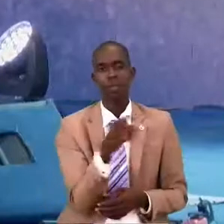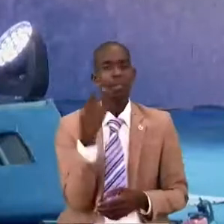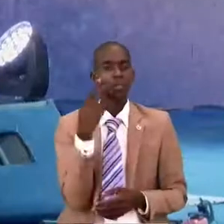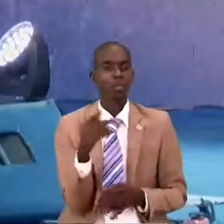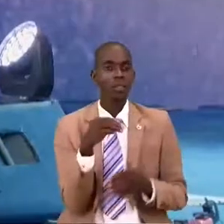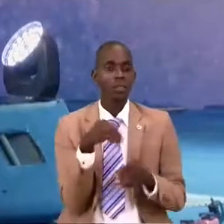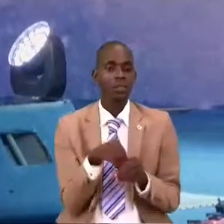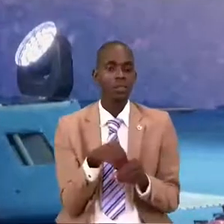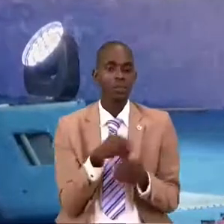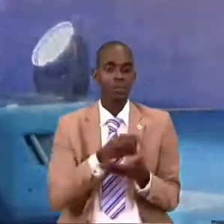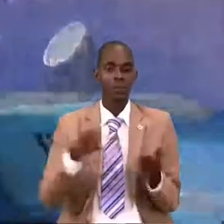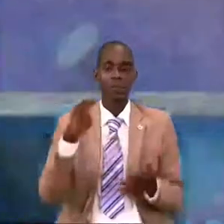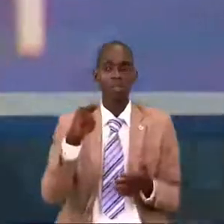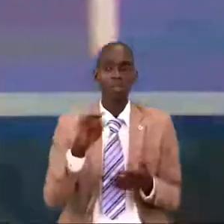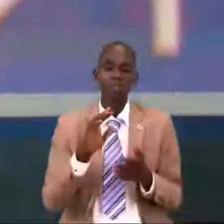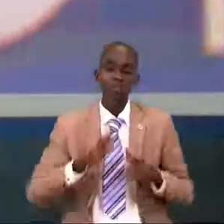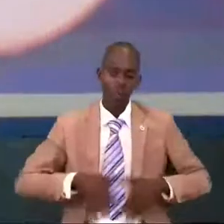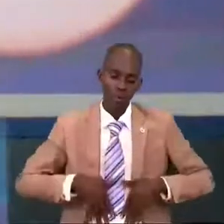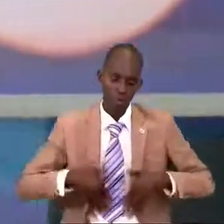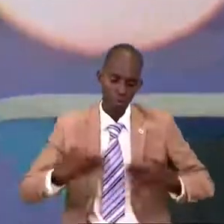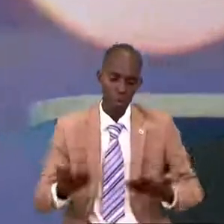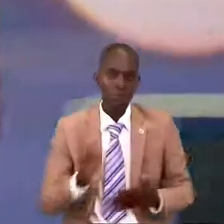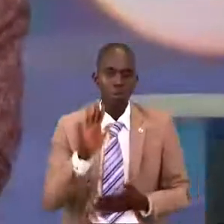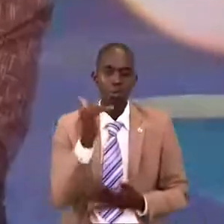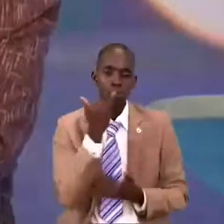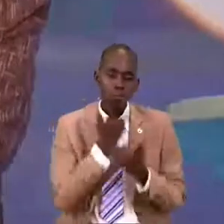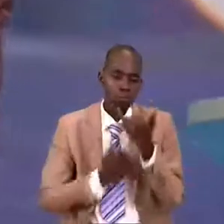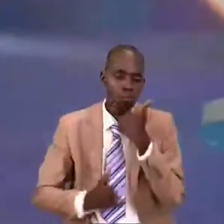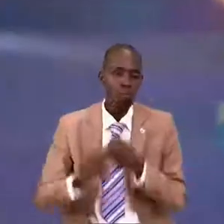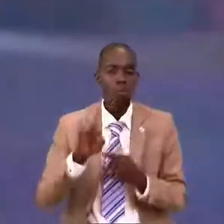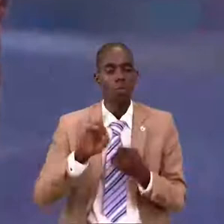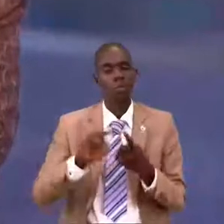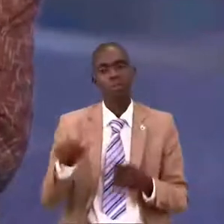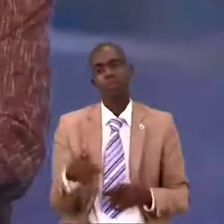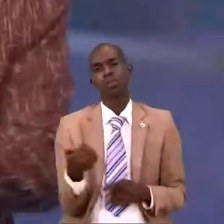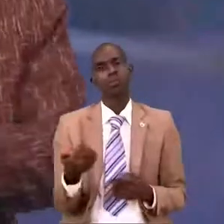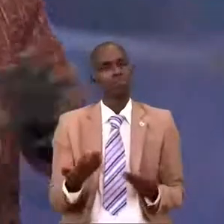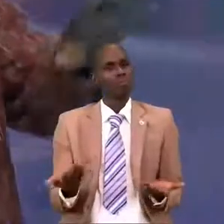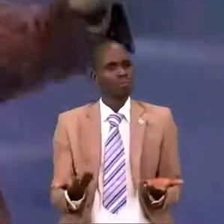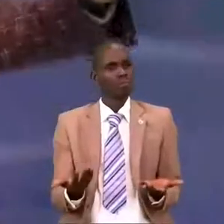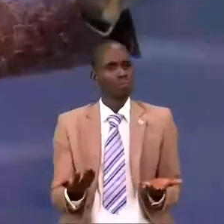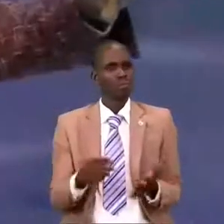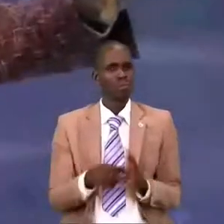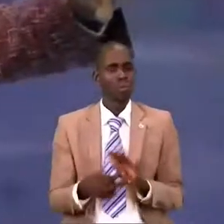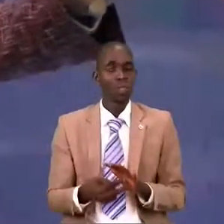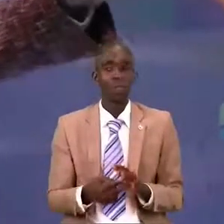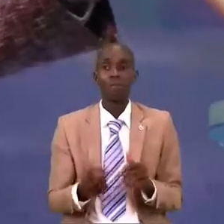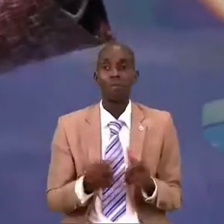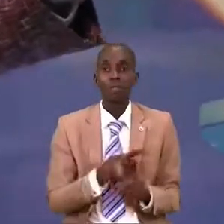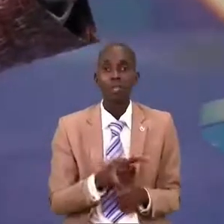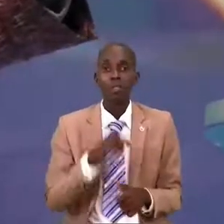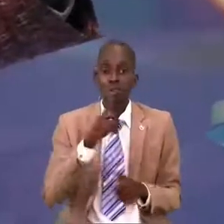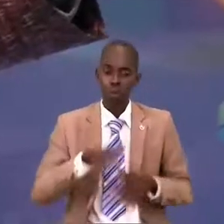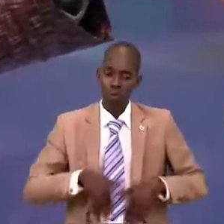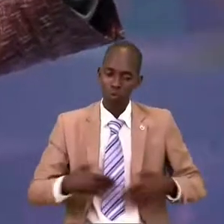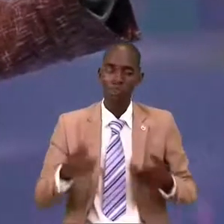Qu'est-ce que ça veut dire? Premièrement, tu dois confesser à Dieu. Si tu viens à l'homme et tu confesses et